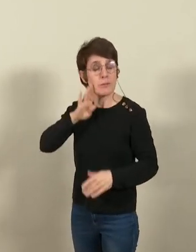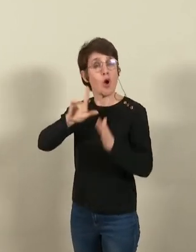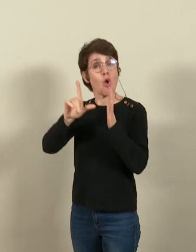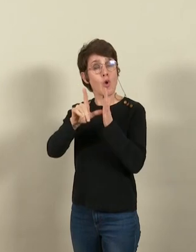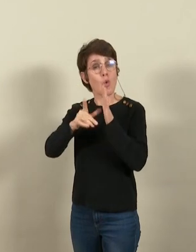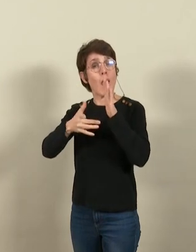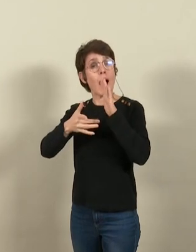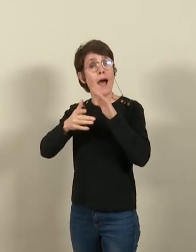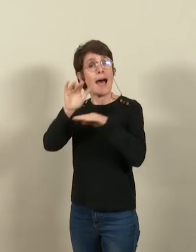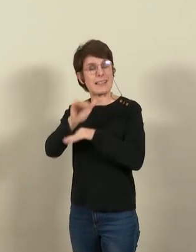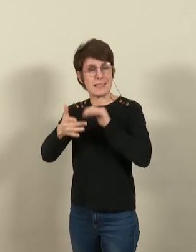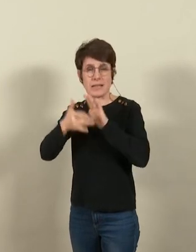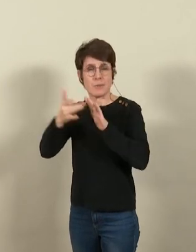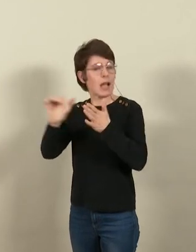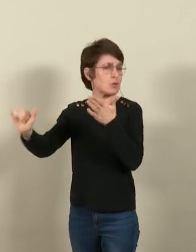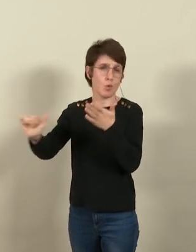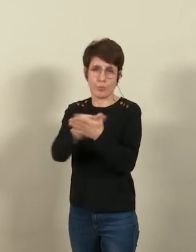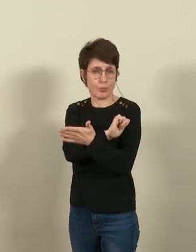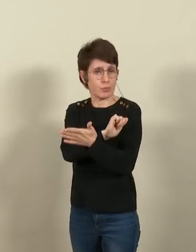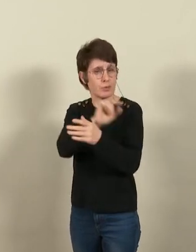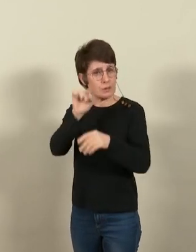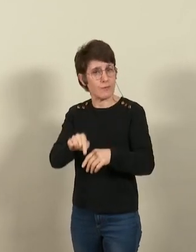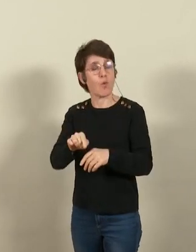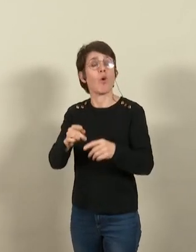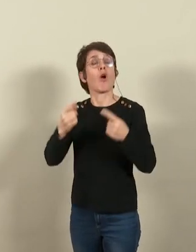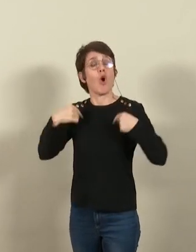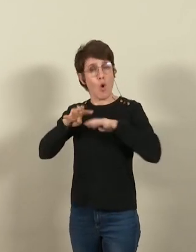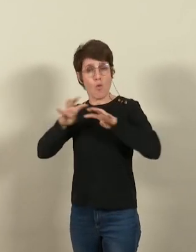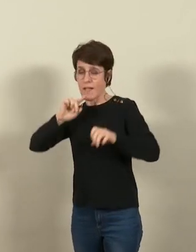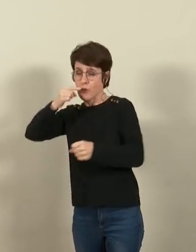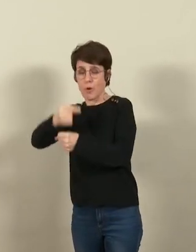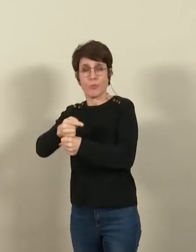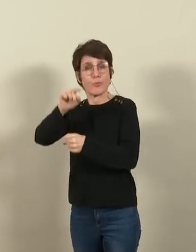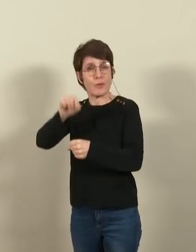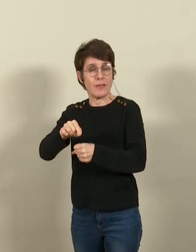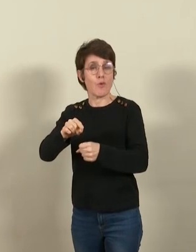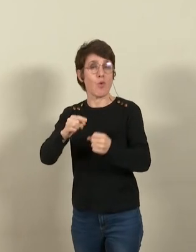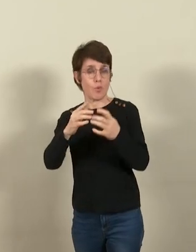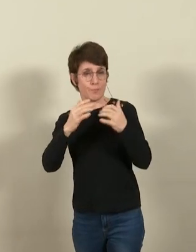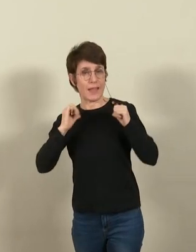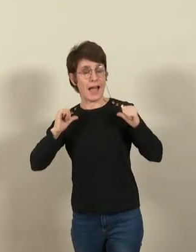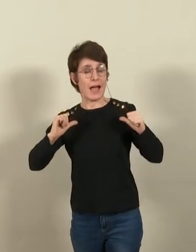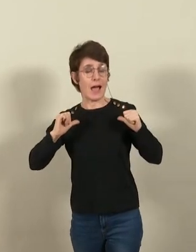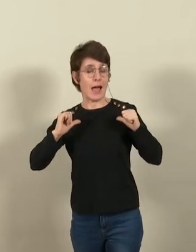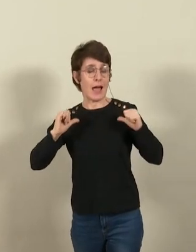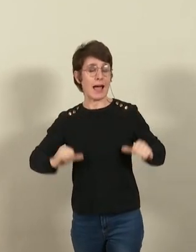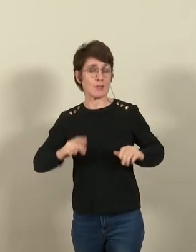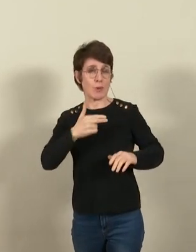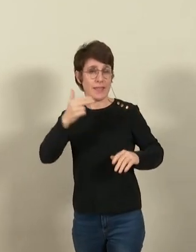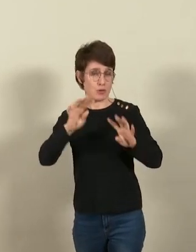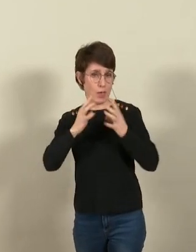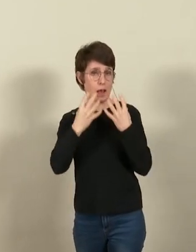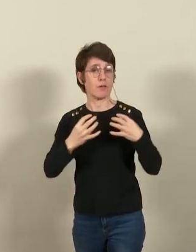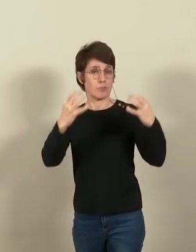missionner son gouvernement afin qu'il soumette au vote des parlementaires une loi proposant une véritable politique d'accueil